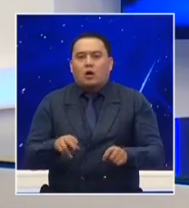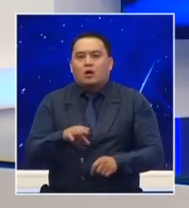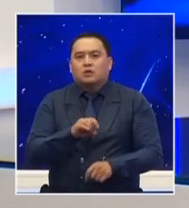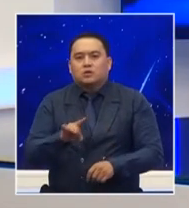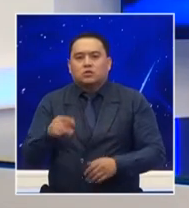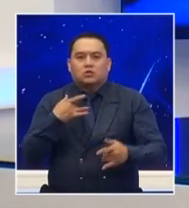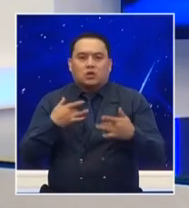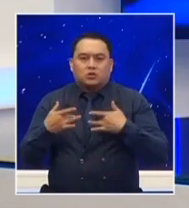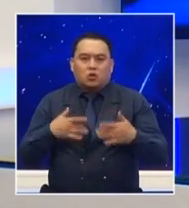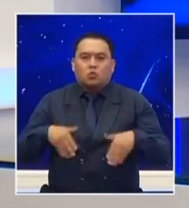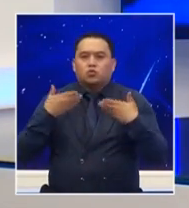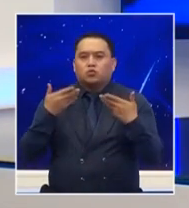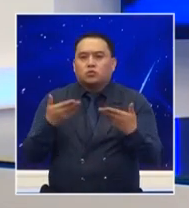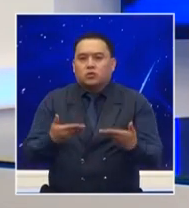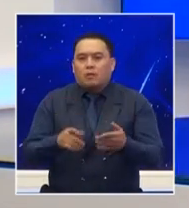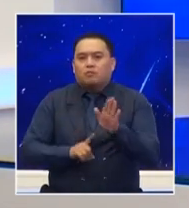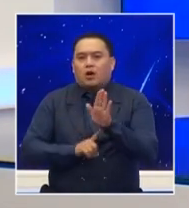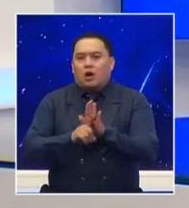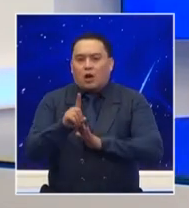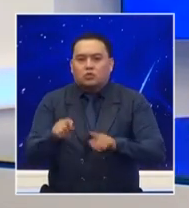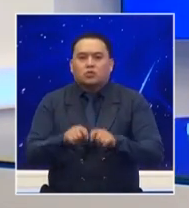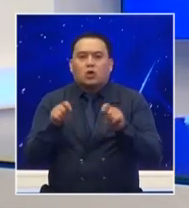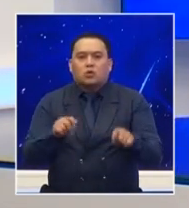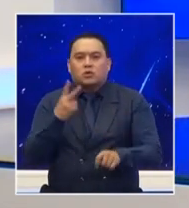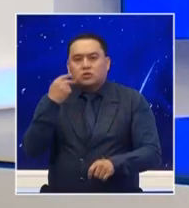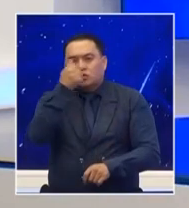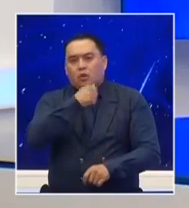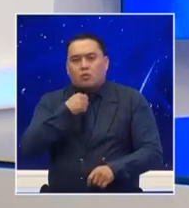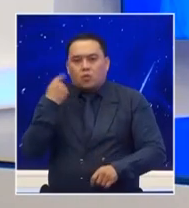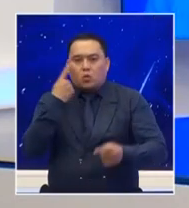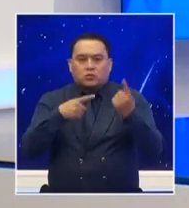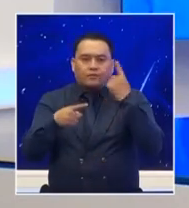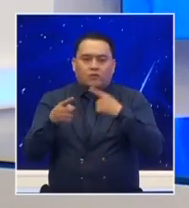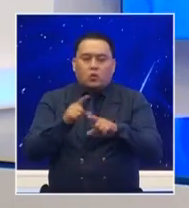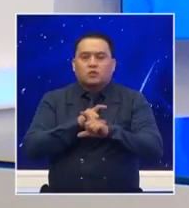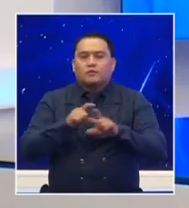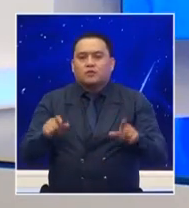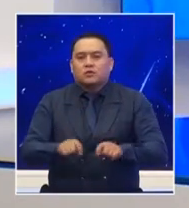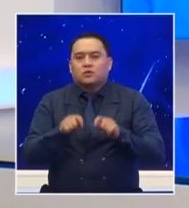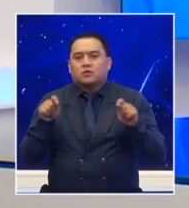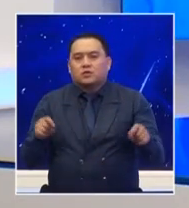жастар театры ұсынды. Баспасөз мәслихатында құрылғанына 2 жыл болған өнер ордасы таныстырылды.